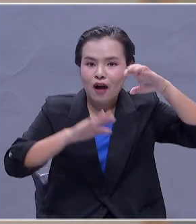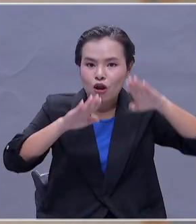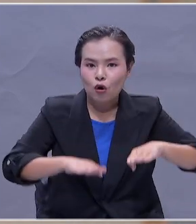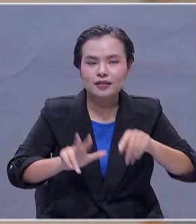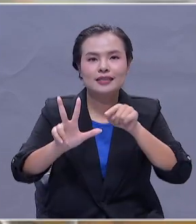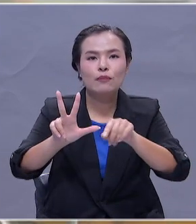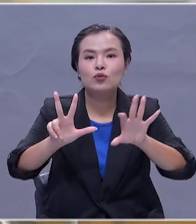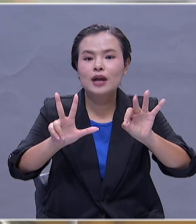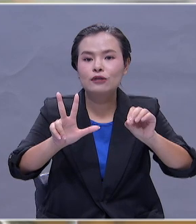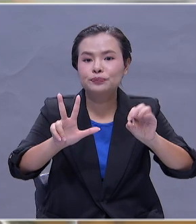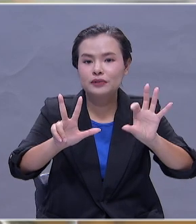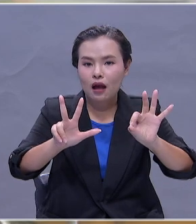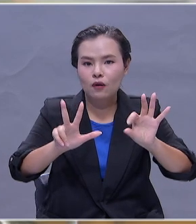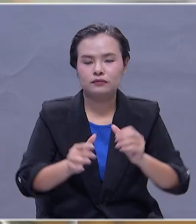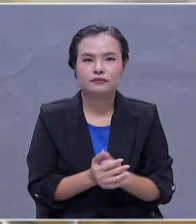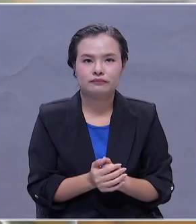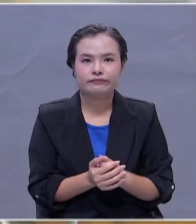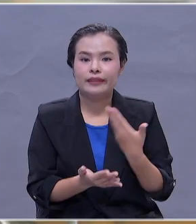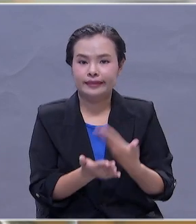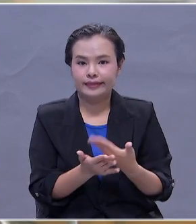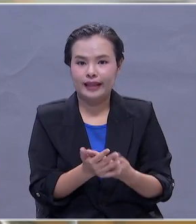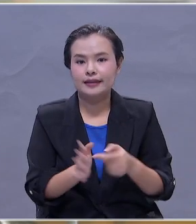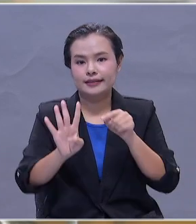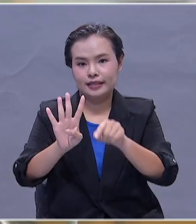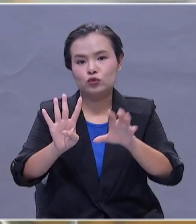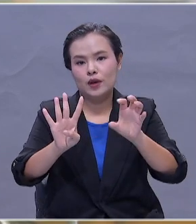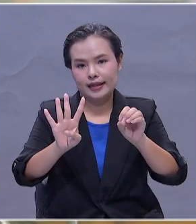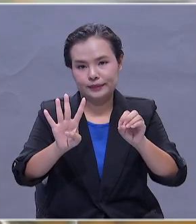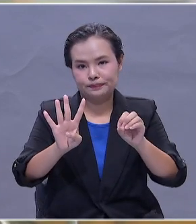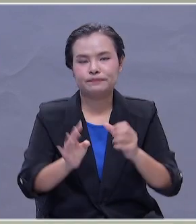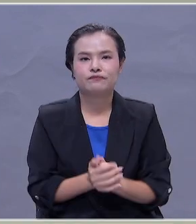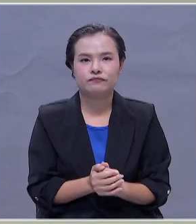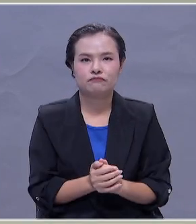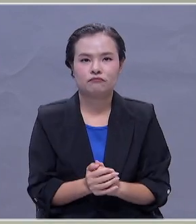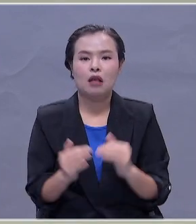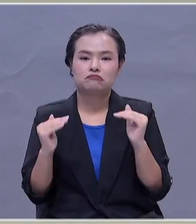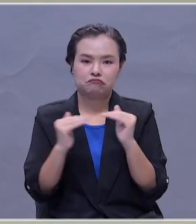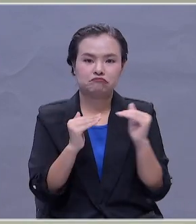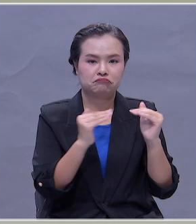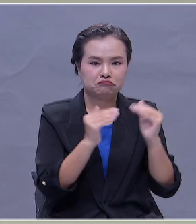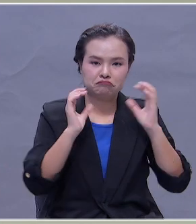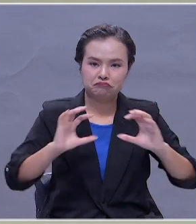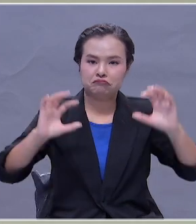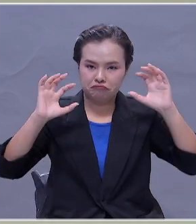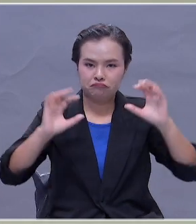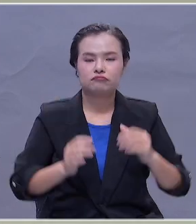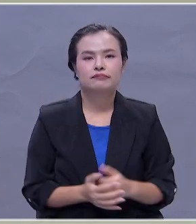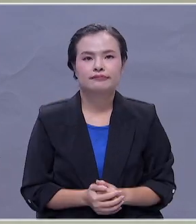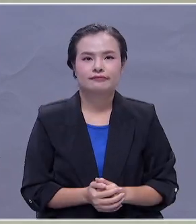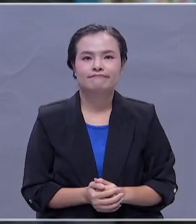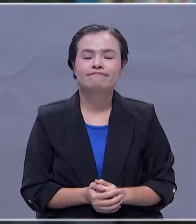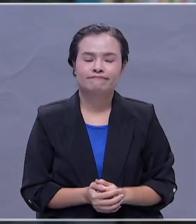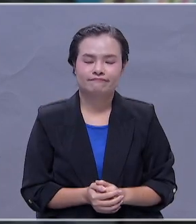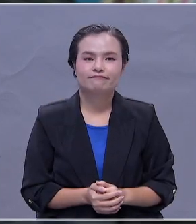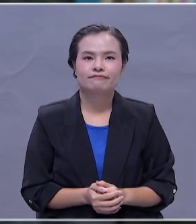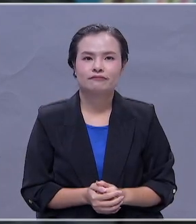3.99สตางค์แล้วราคาจะไปอยู่ที่ 4 . 50สตางคก็ต้องให้ความเป็นธรรมกับทางรัฐบาลด้วยนะคะนายกบอก